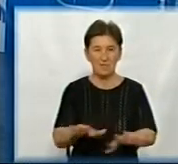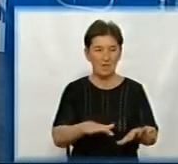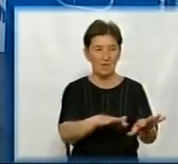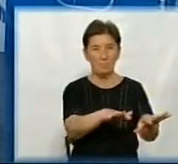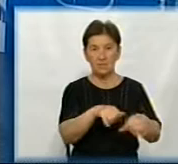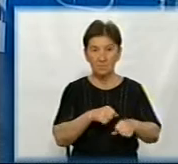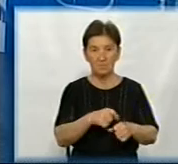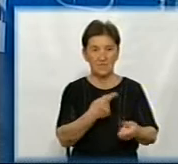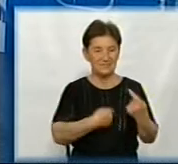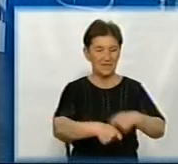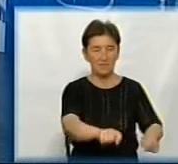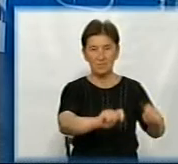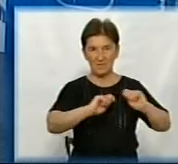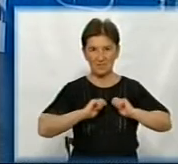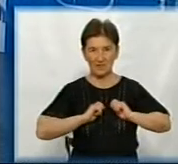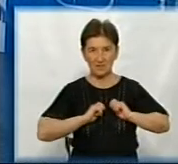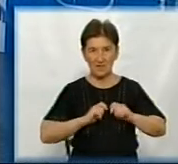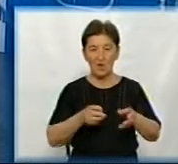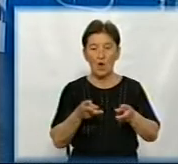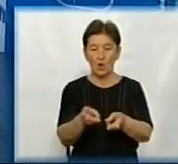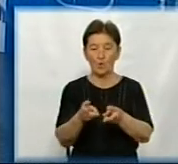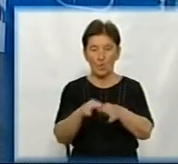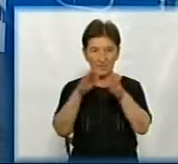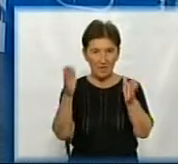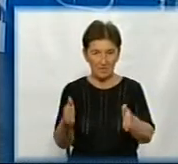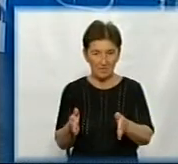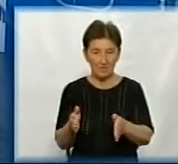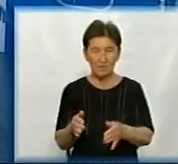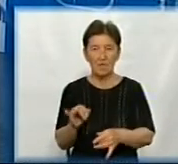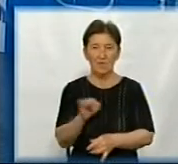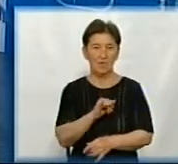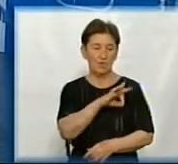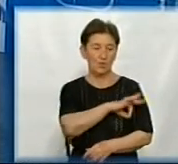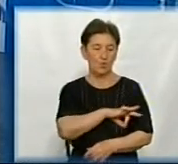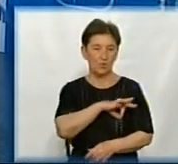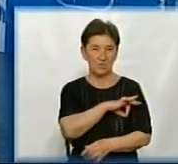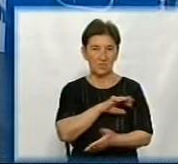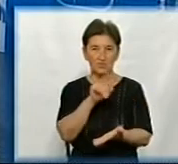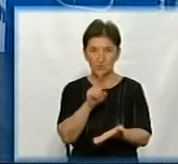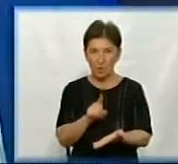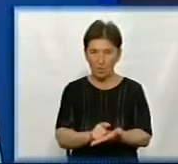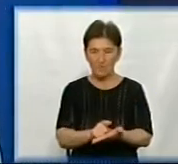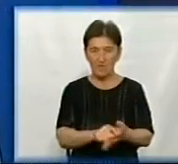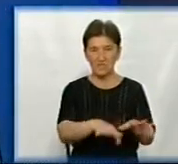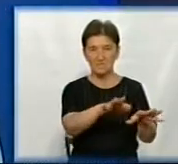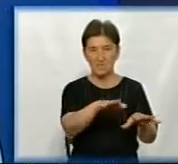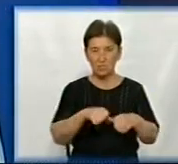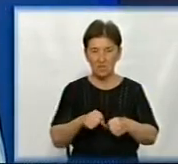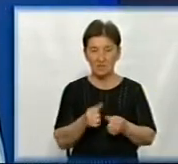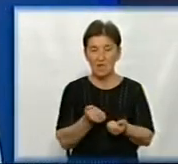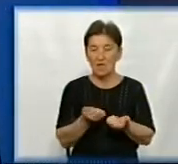ці котельні нам не передасте де-факто, а потім була й принципова позиція, що ми юридично повинні їх забрати в місто. Але